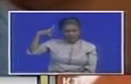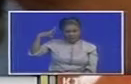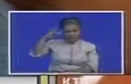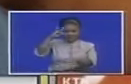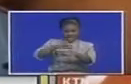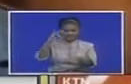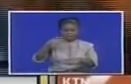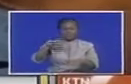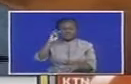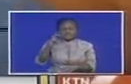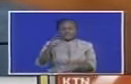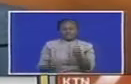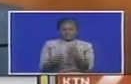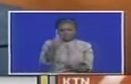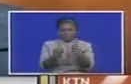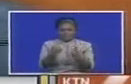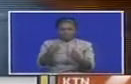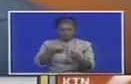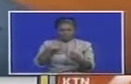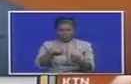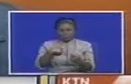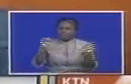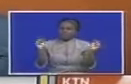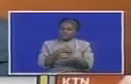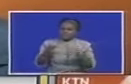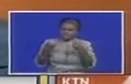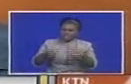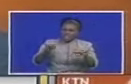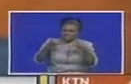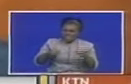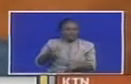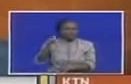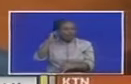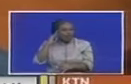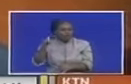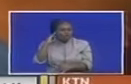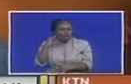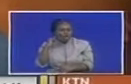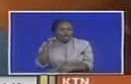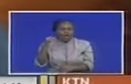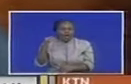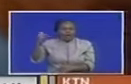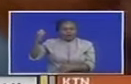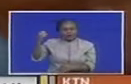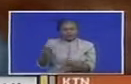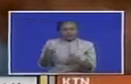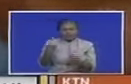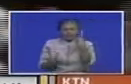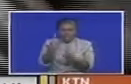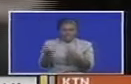stima tukaona moto unaanza. Tukazinga namna tukajaribu kupiga nanao watu wa wapawa au